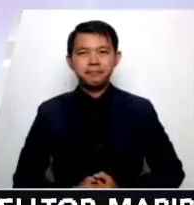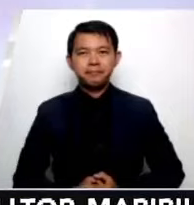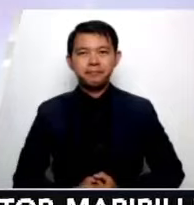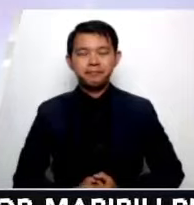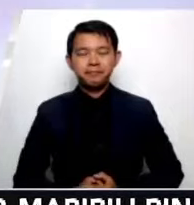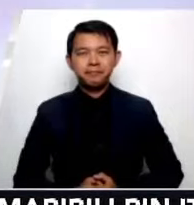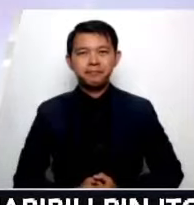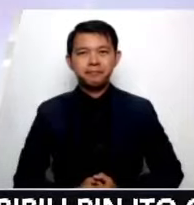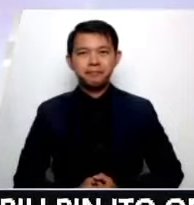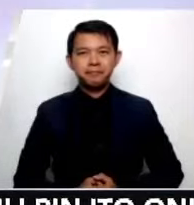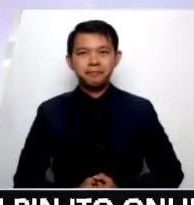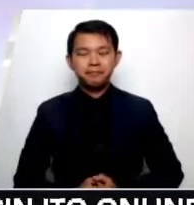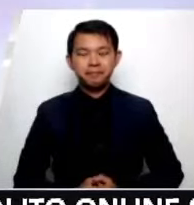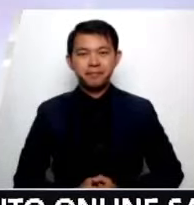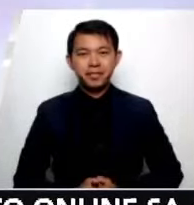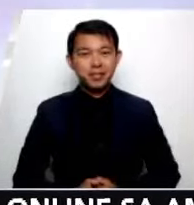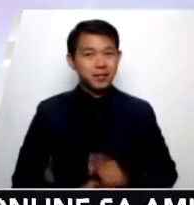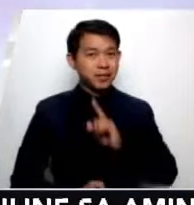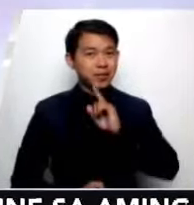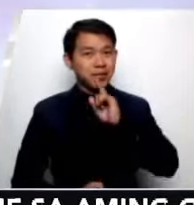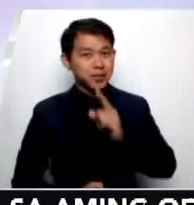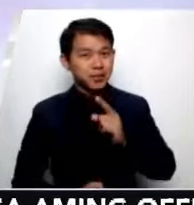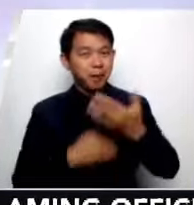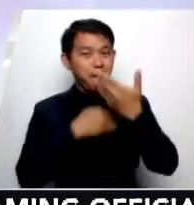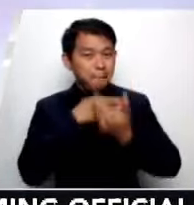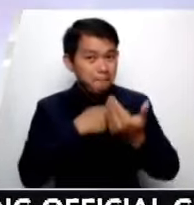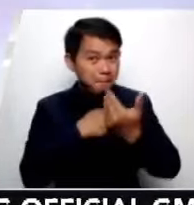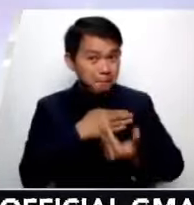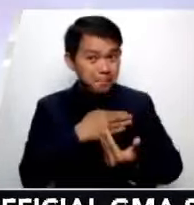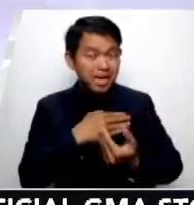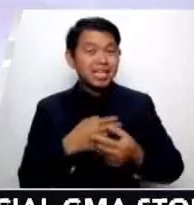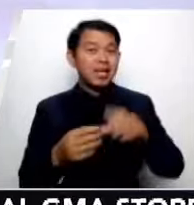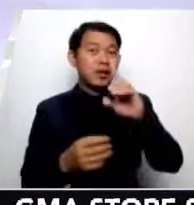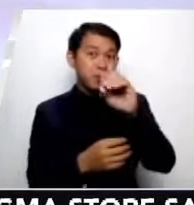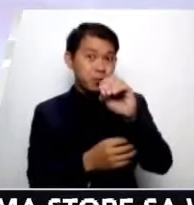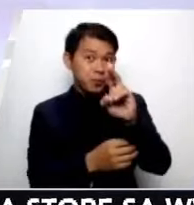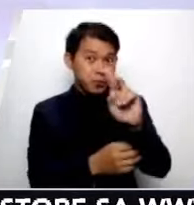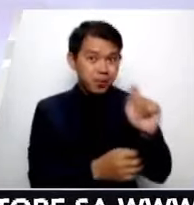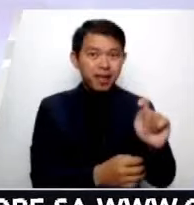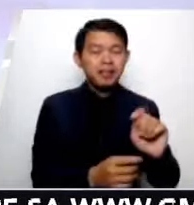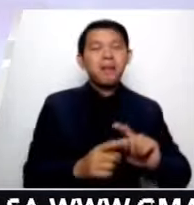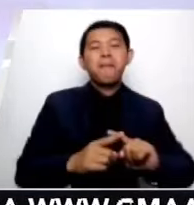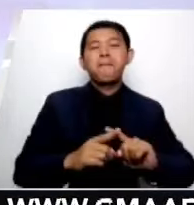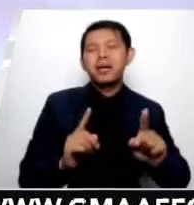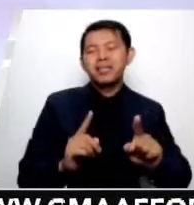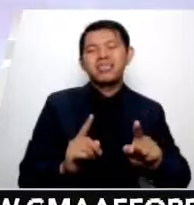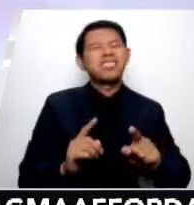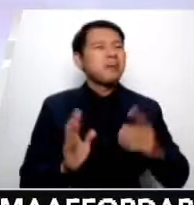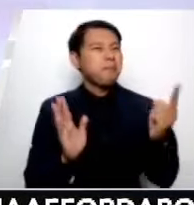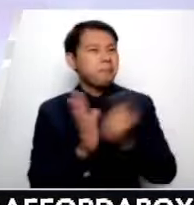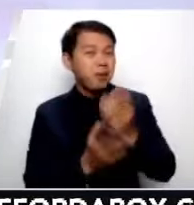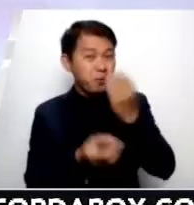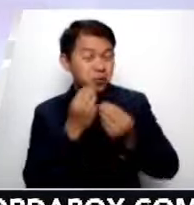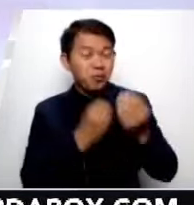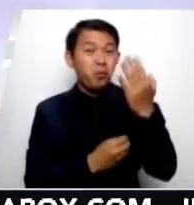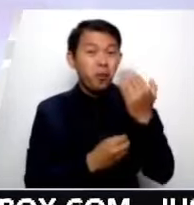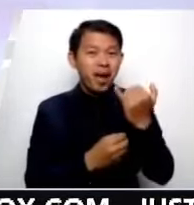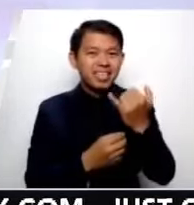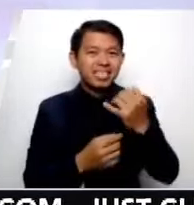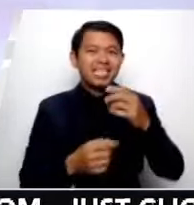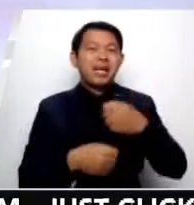Very donut, pero donut eat. Dahil ang mga yan, gawa sa yarn. Ang mga obrang katakam-takam